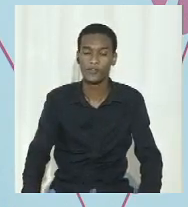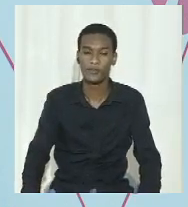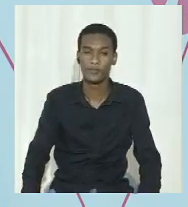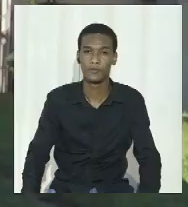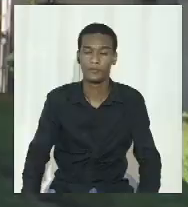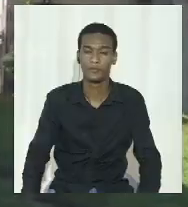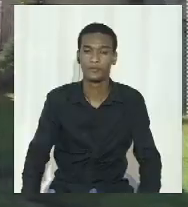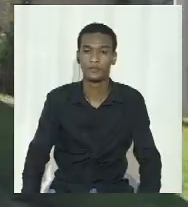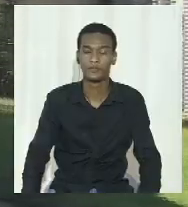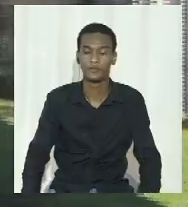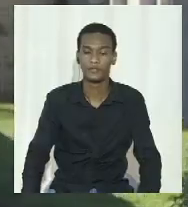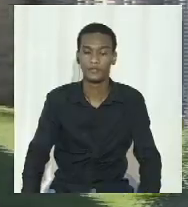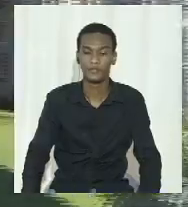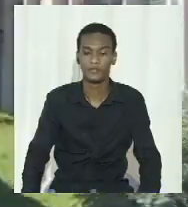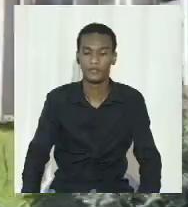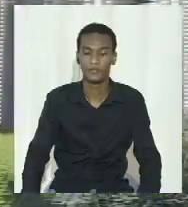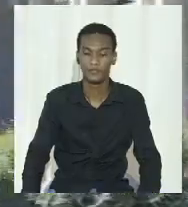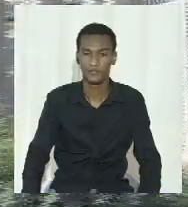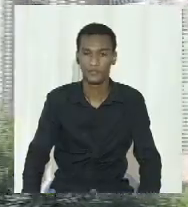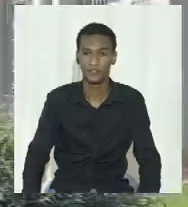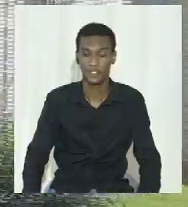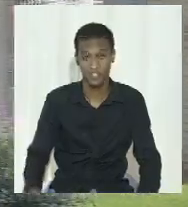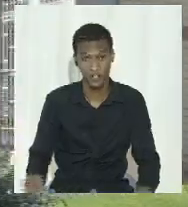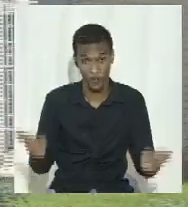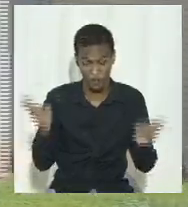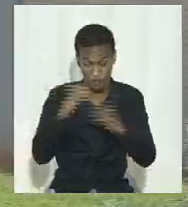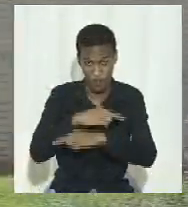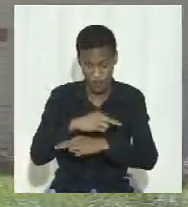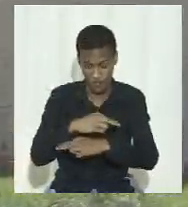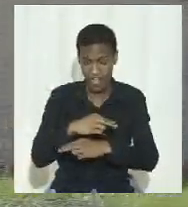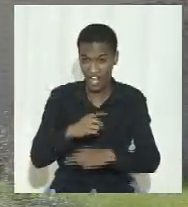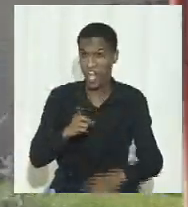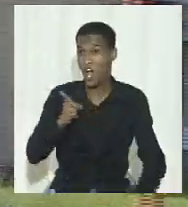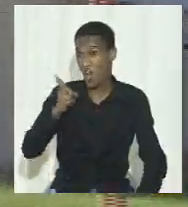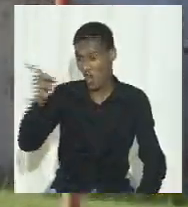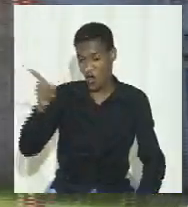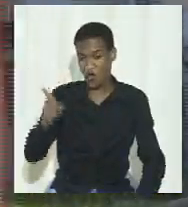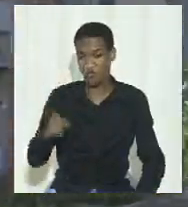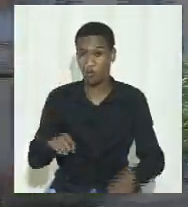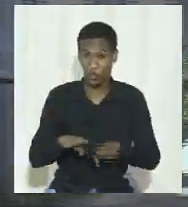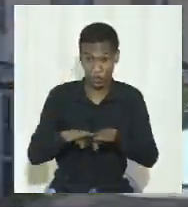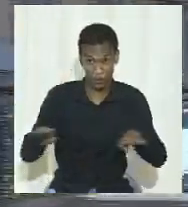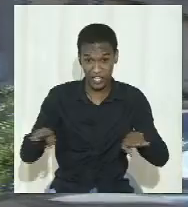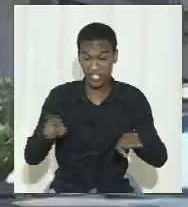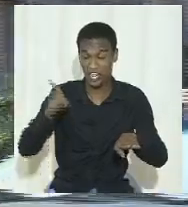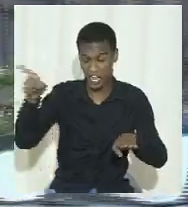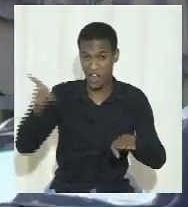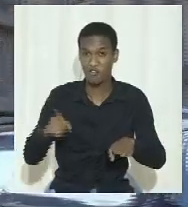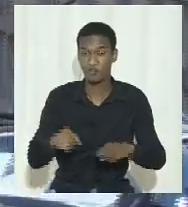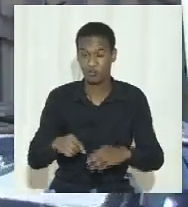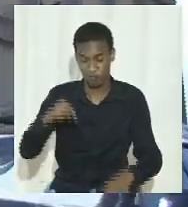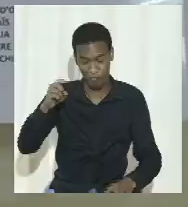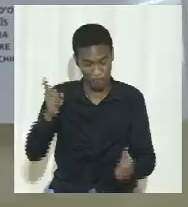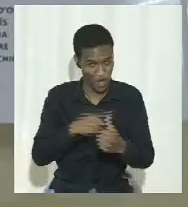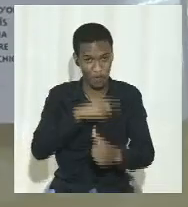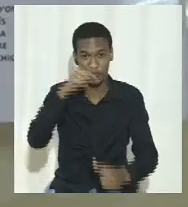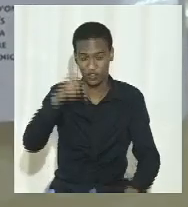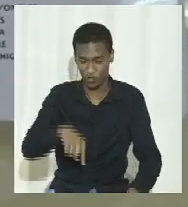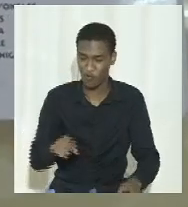Andriambelo. Niova endrika ny fampiofanana eny amin'ny toeram-pampiofanana arakasa manomboka